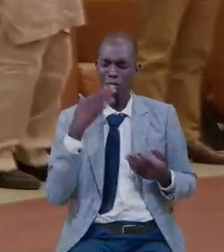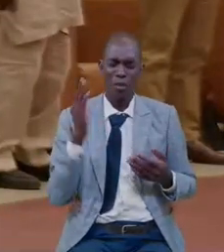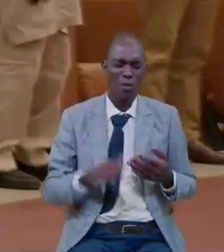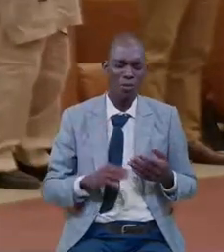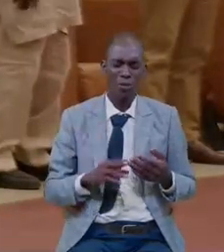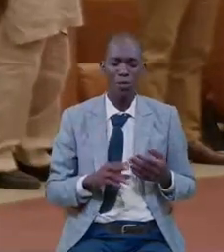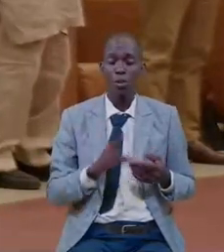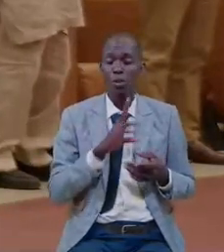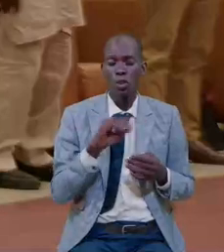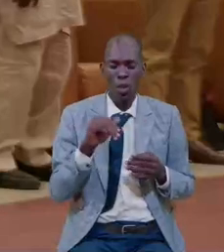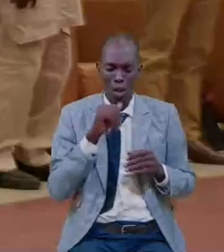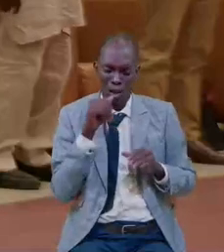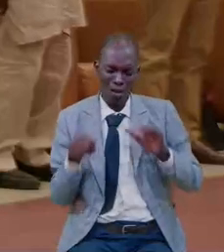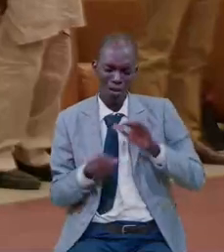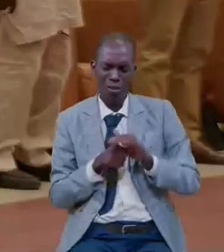pas une